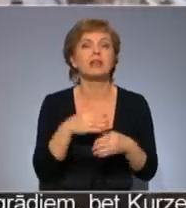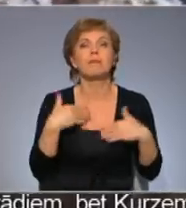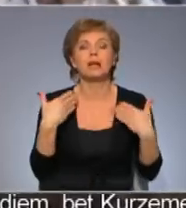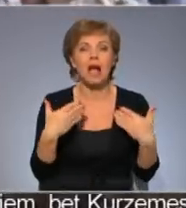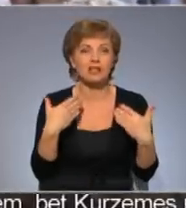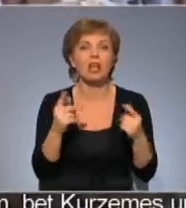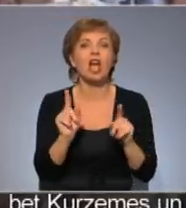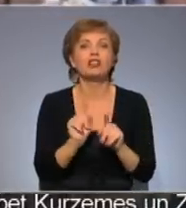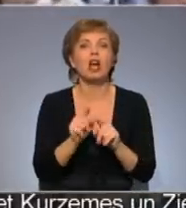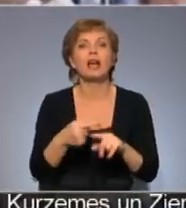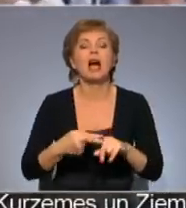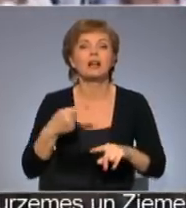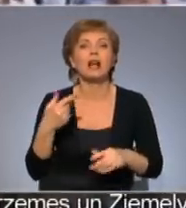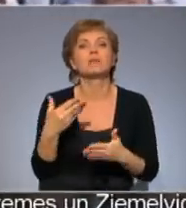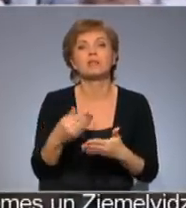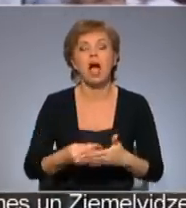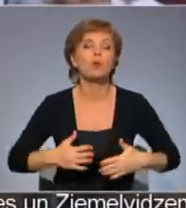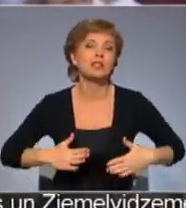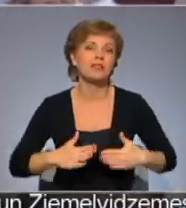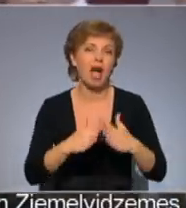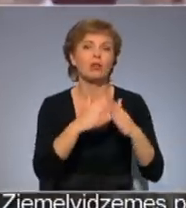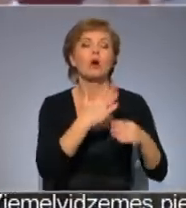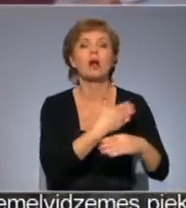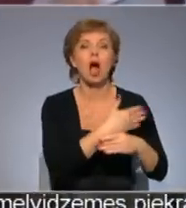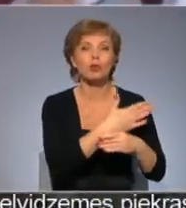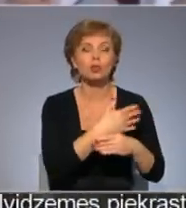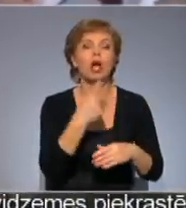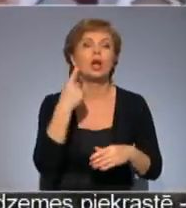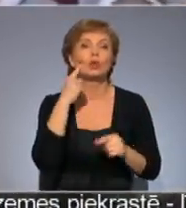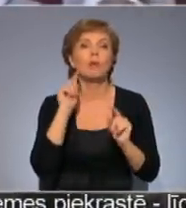mums arī šajā reizē ir savs svētku karoks. Un es domāju, ka arī